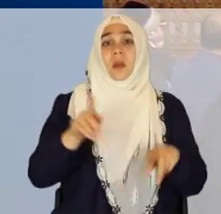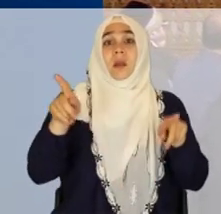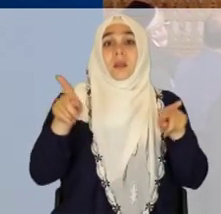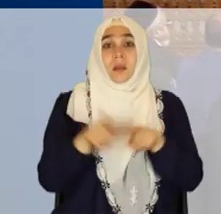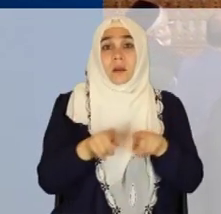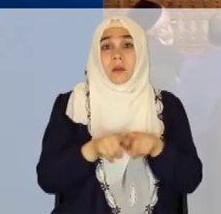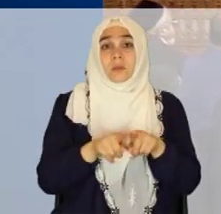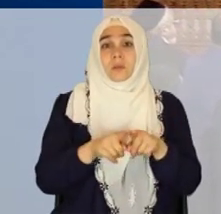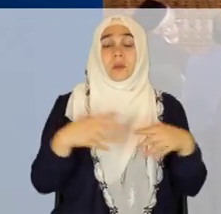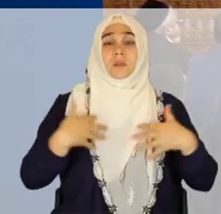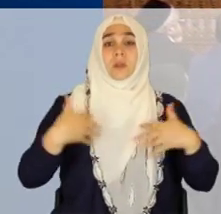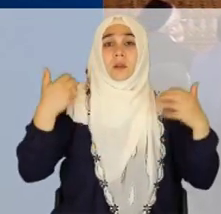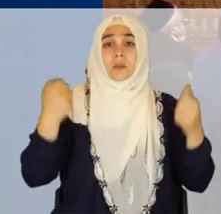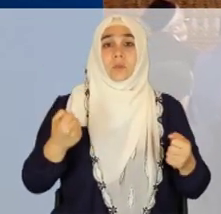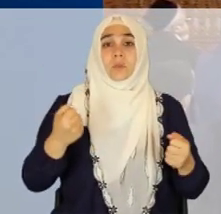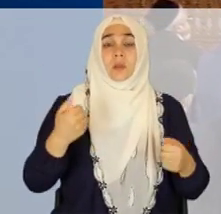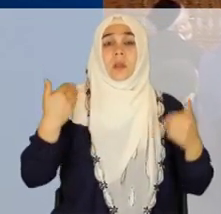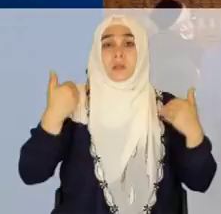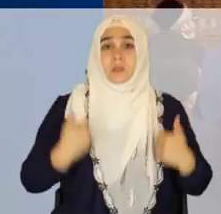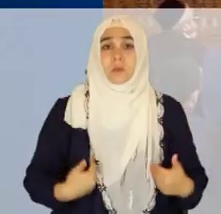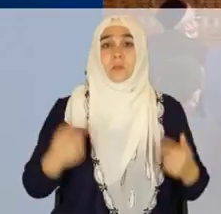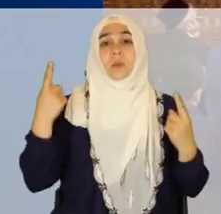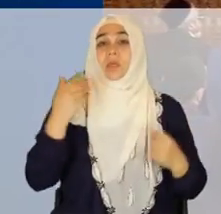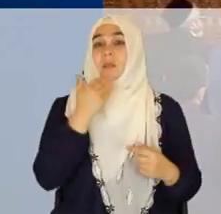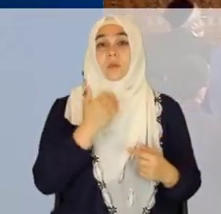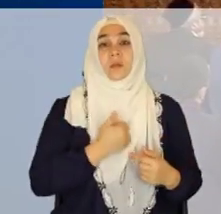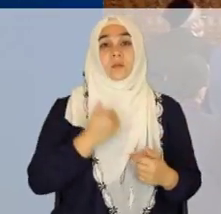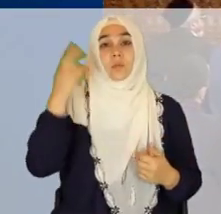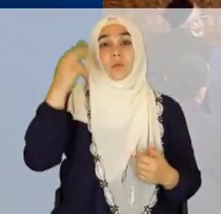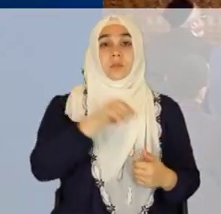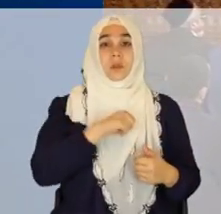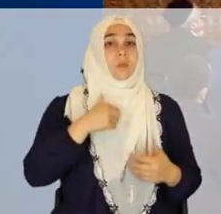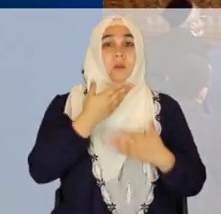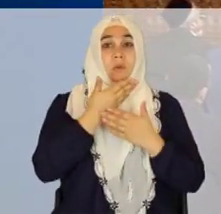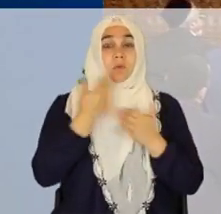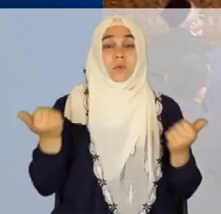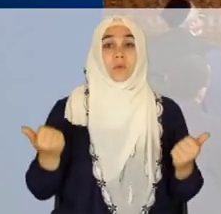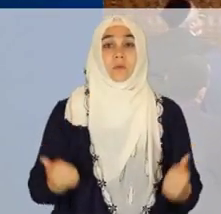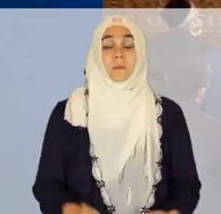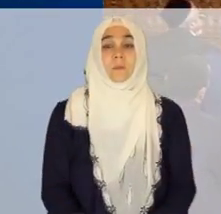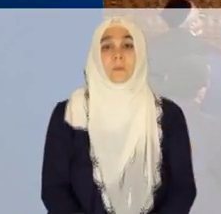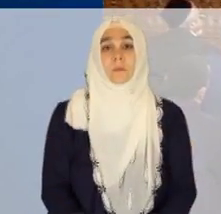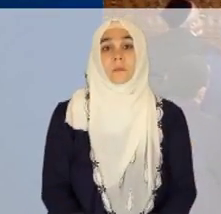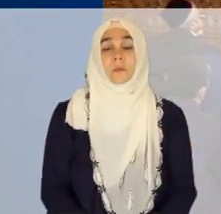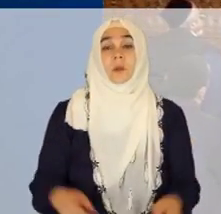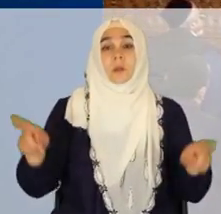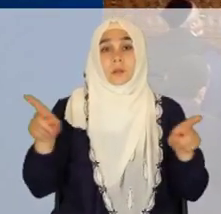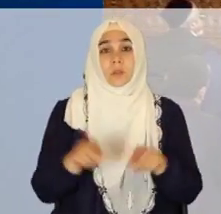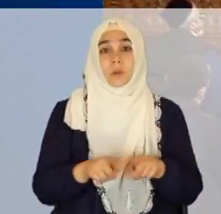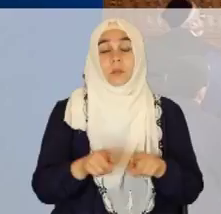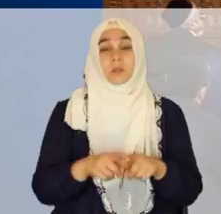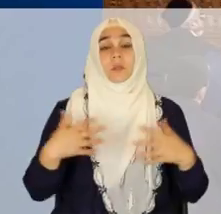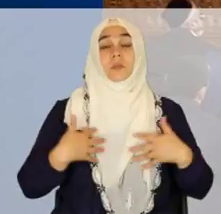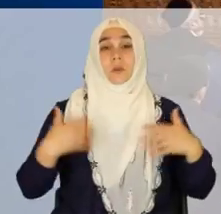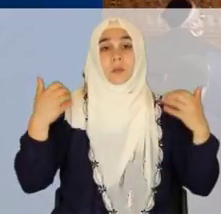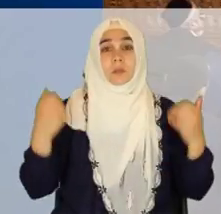Bunaka, yani sağ salamat, cisimdaki ülken nimet yok. Demek şu